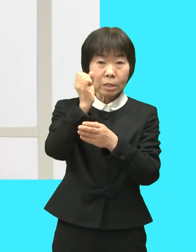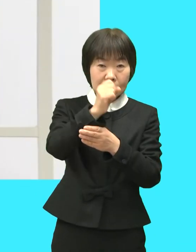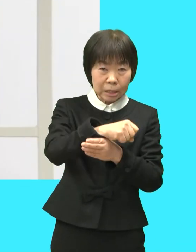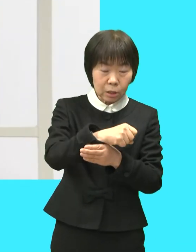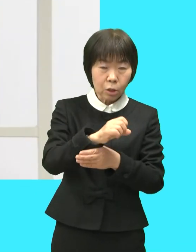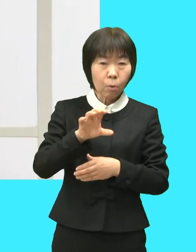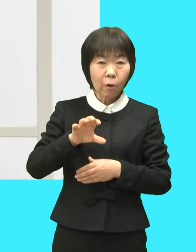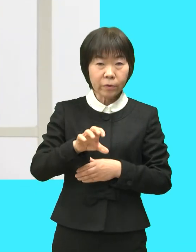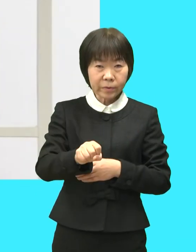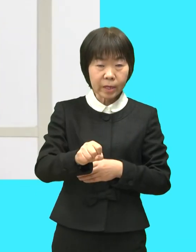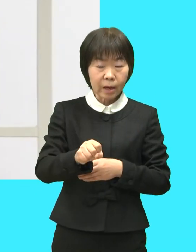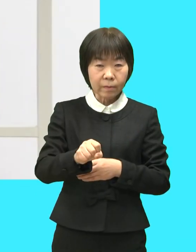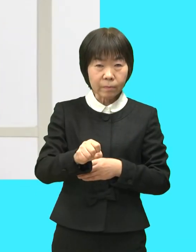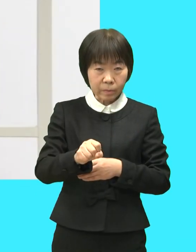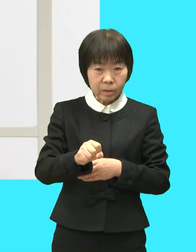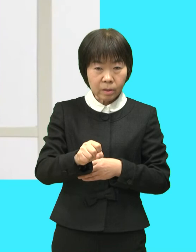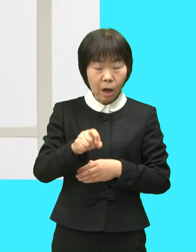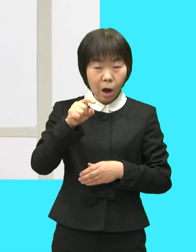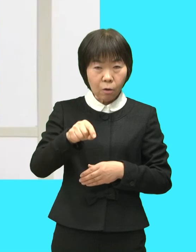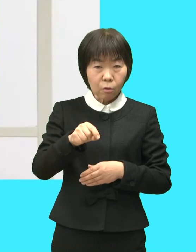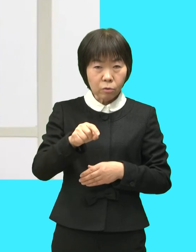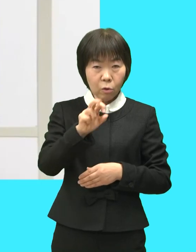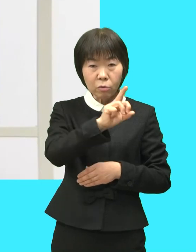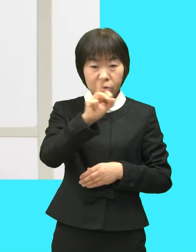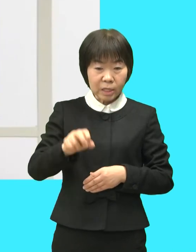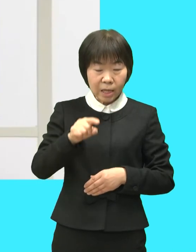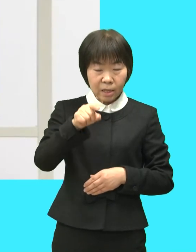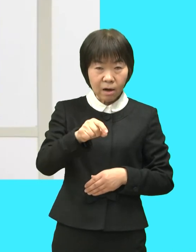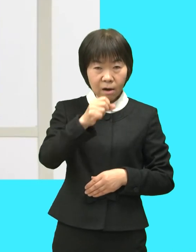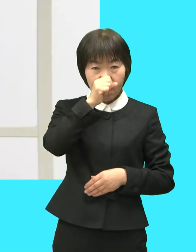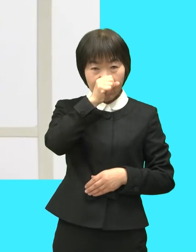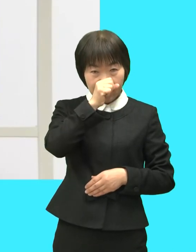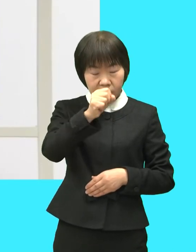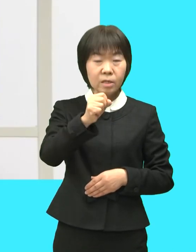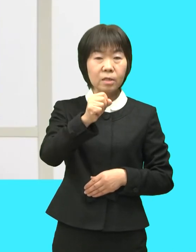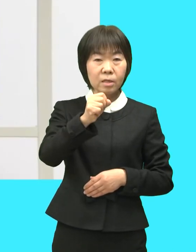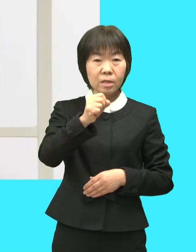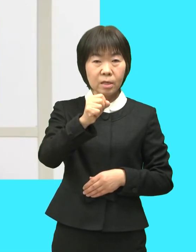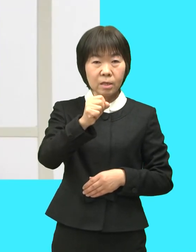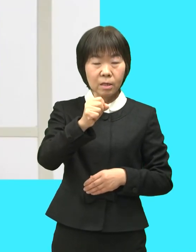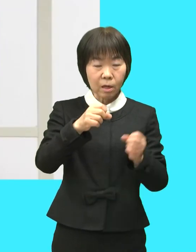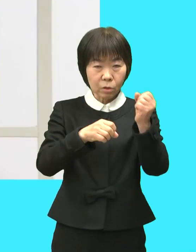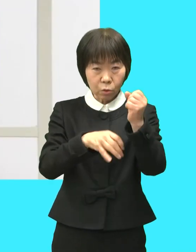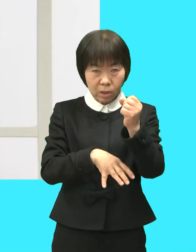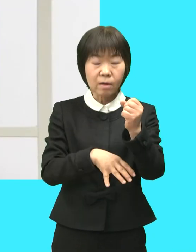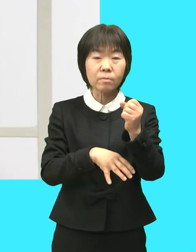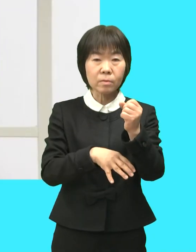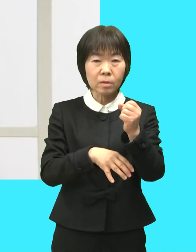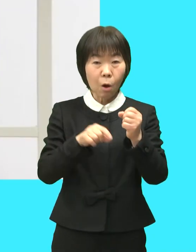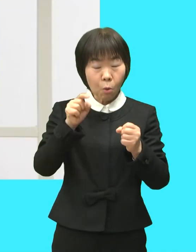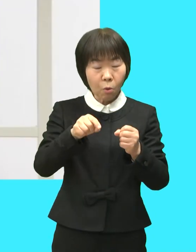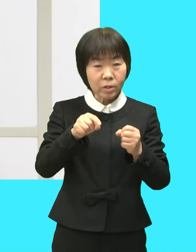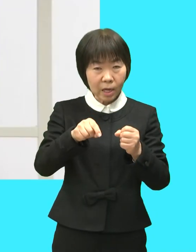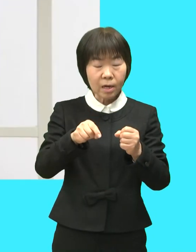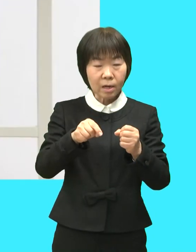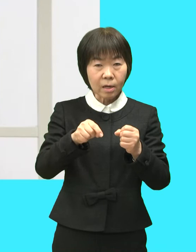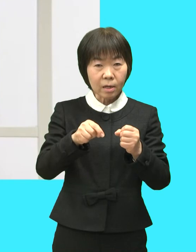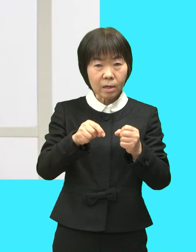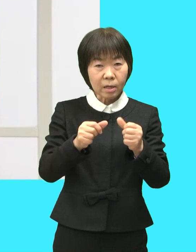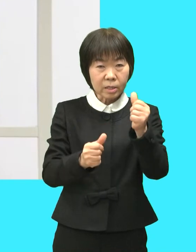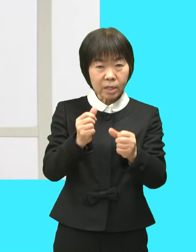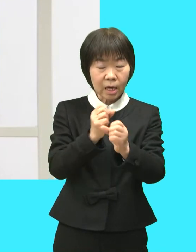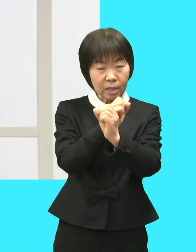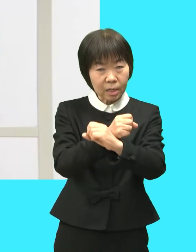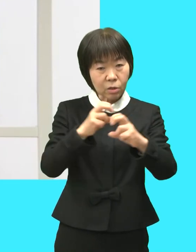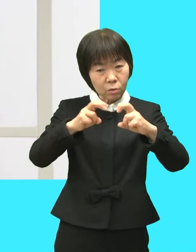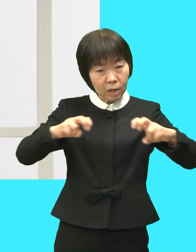徐々に、福島の医療機器開発支援センター非常にいい拠点だな、ぜひここで試験研究開発